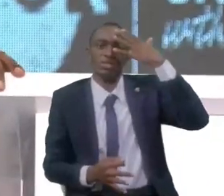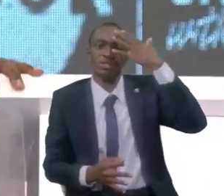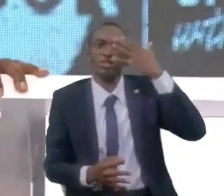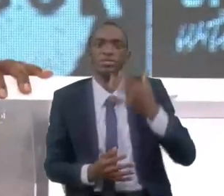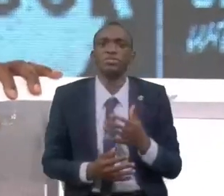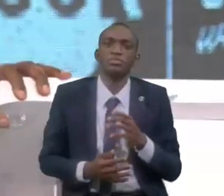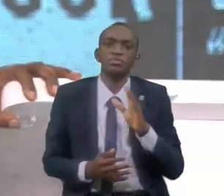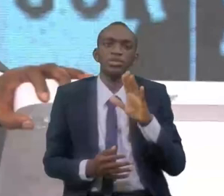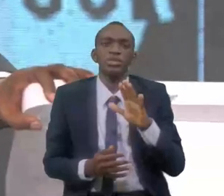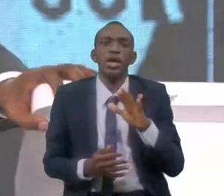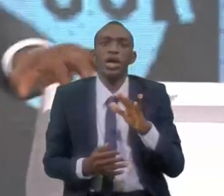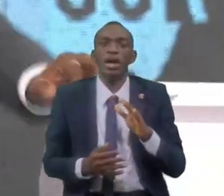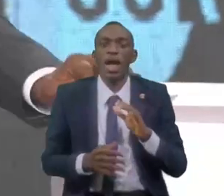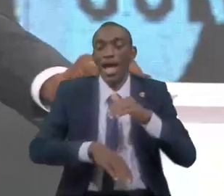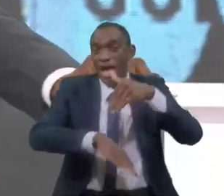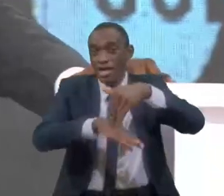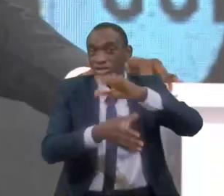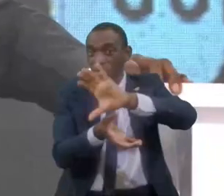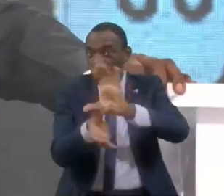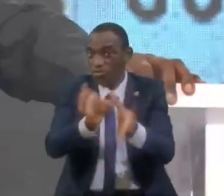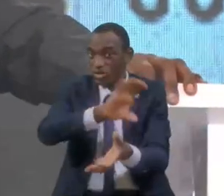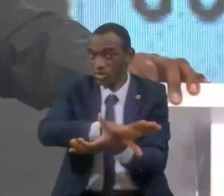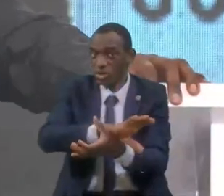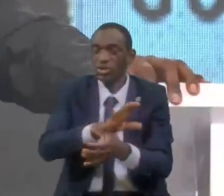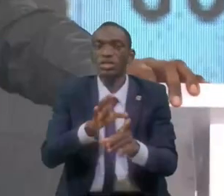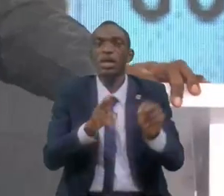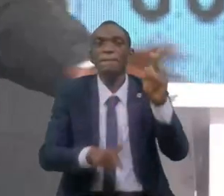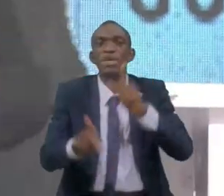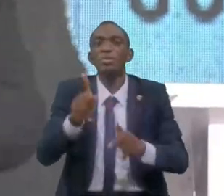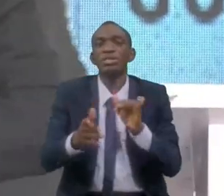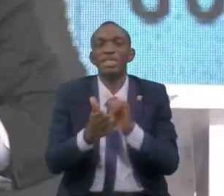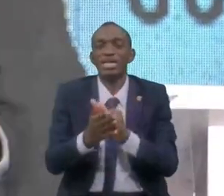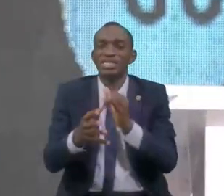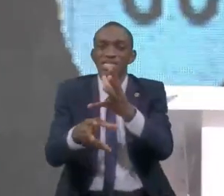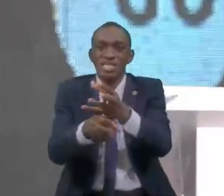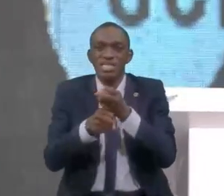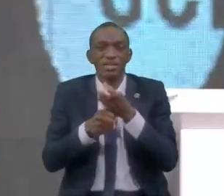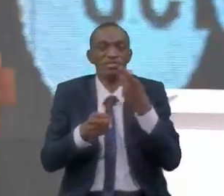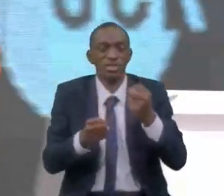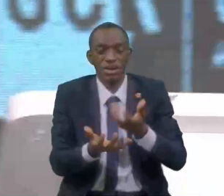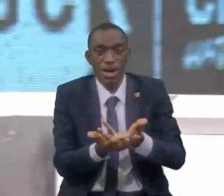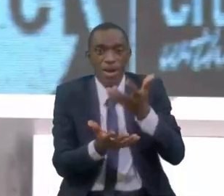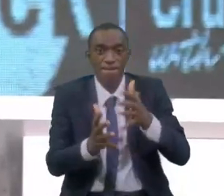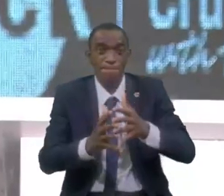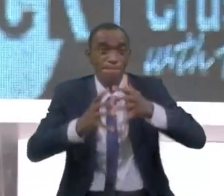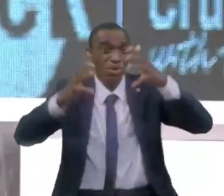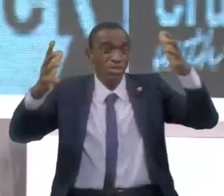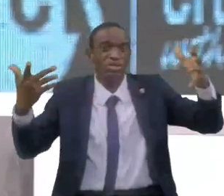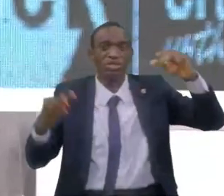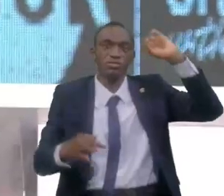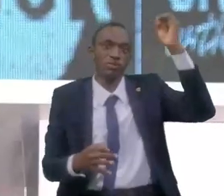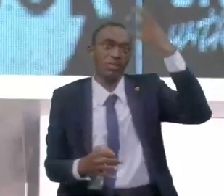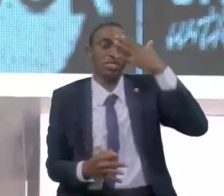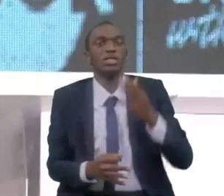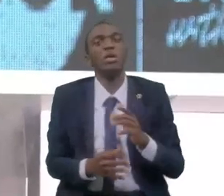grâce à la conversion, ceux qui reçoivent l'abondance de la grâce, quand tu portes